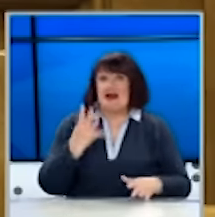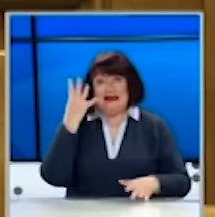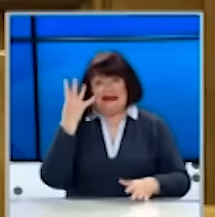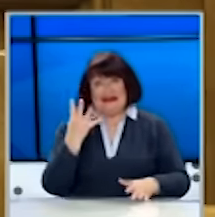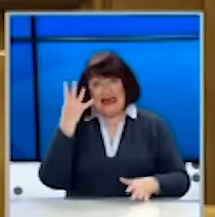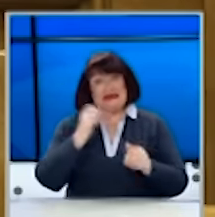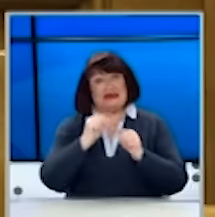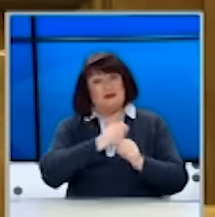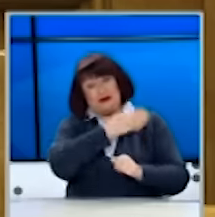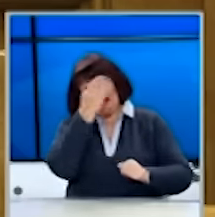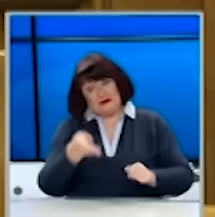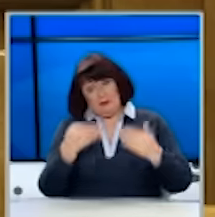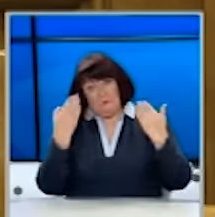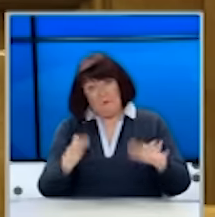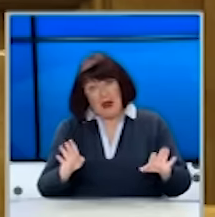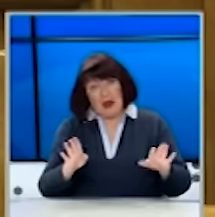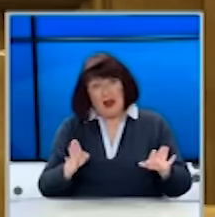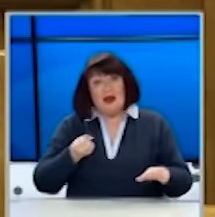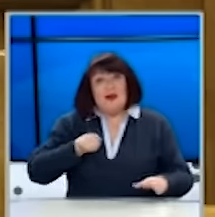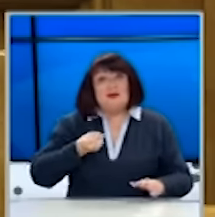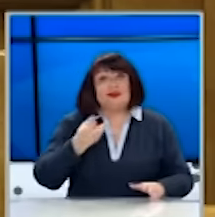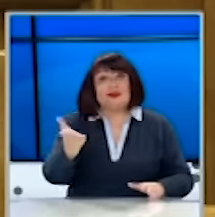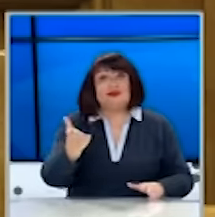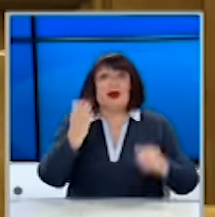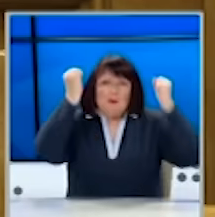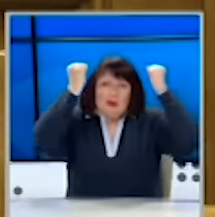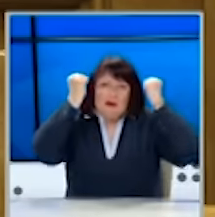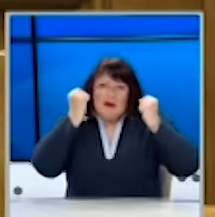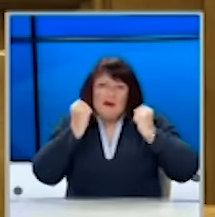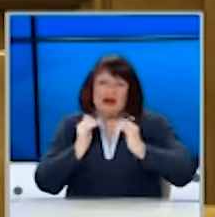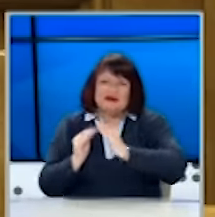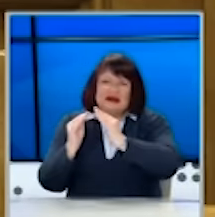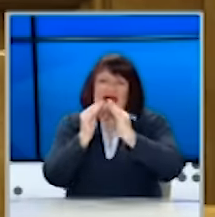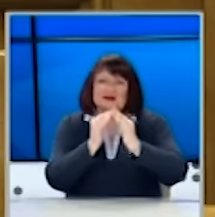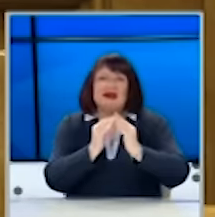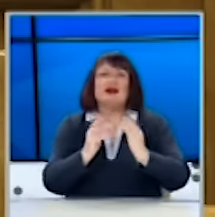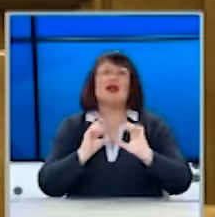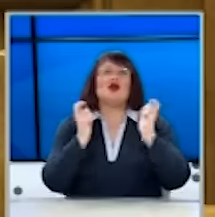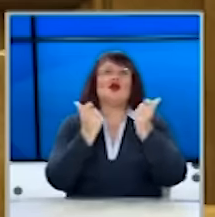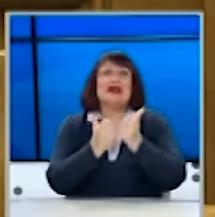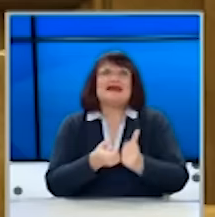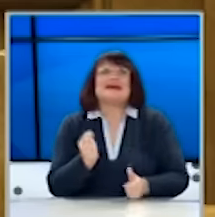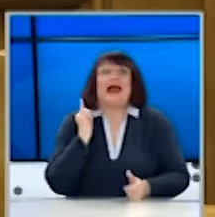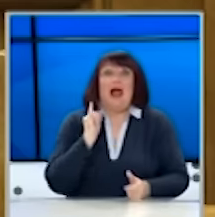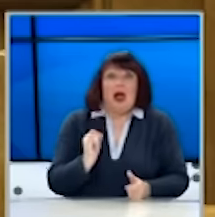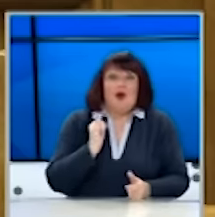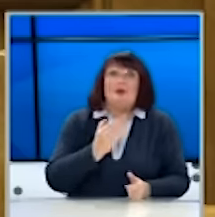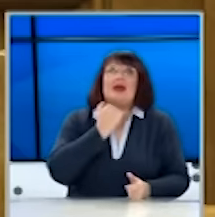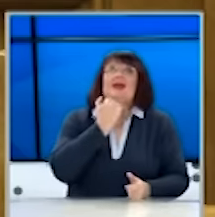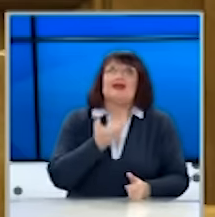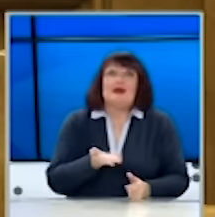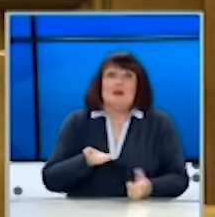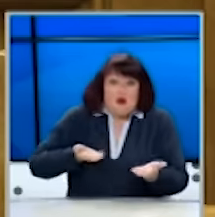4 ολόκληροι μήνες και οι δεκάδες πυρόπληκτες οικογένειες δεν έχουν ακόμα καν τη δυνατότητα